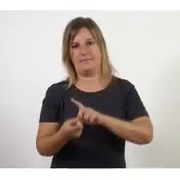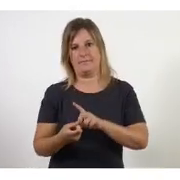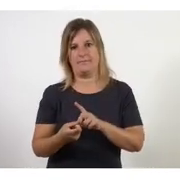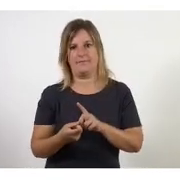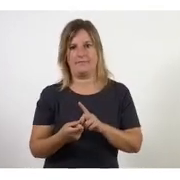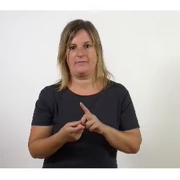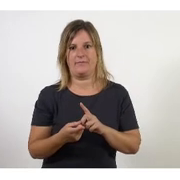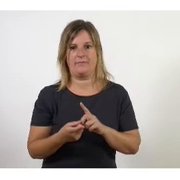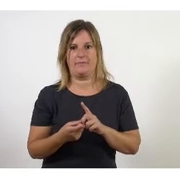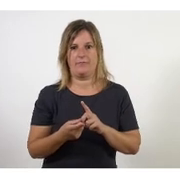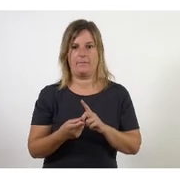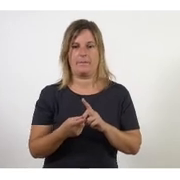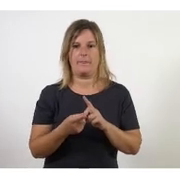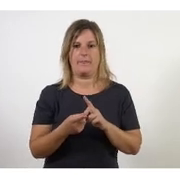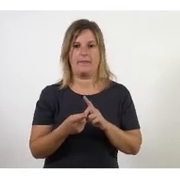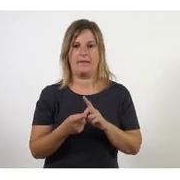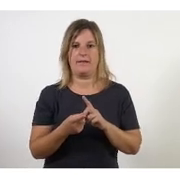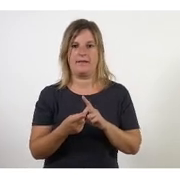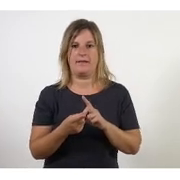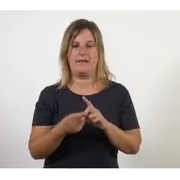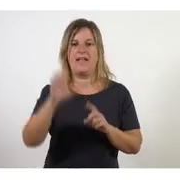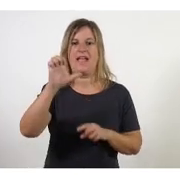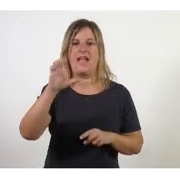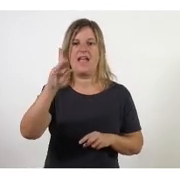necessito. Vinc aquí, edito,